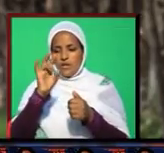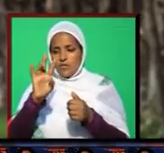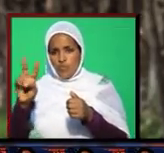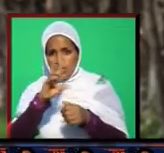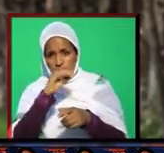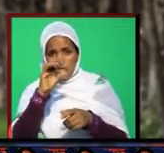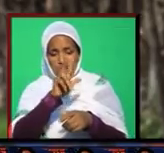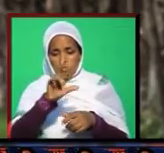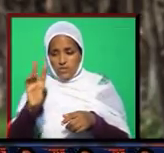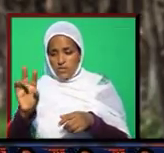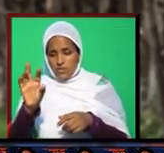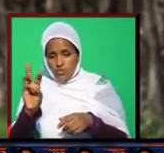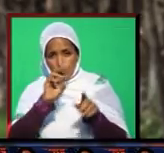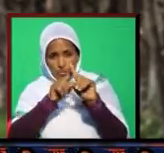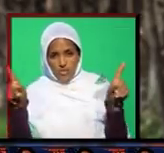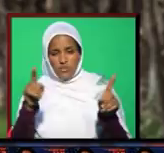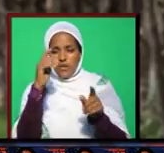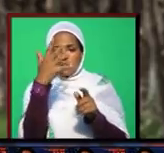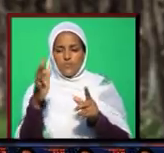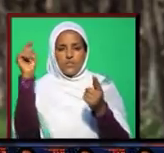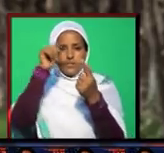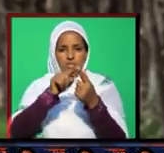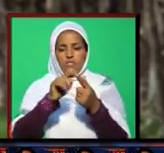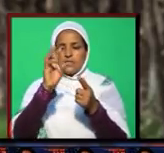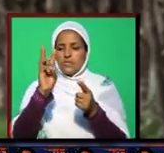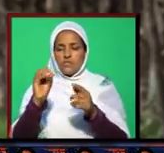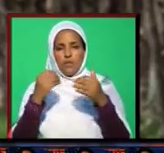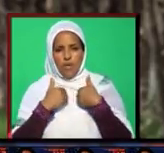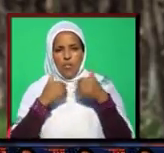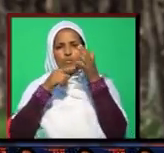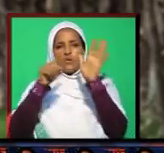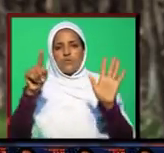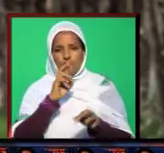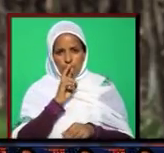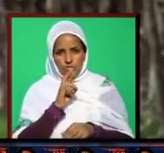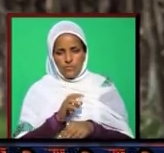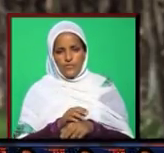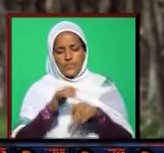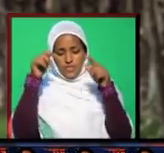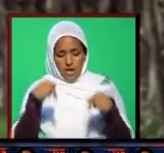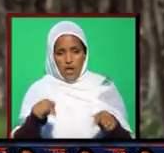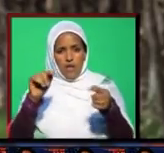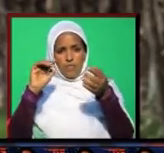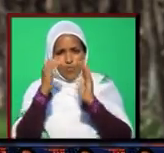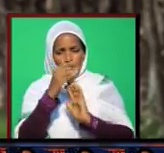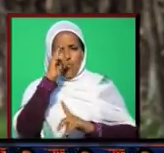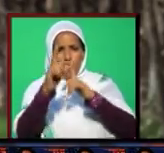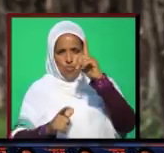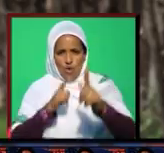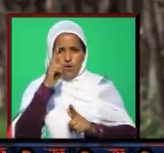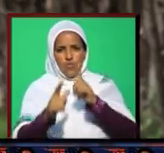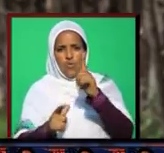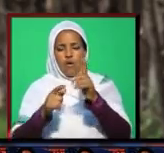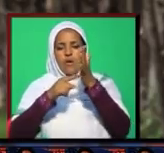ነው። ለ72ና ለ36 ቅዱሳት አንስት ግን ከ15 እስከ 60 ባለው ተገልጾላቸዋል። ዛሬም